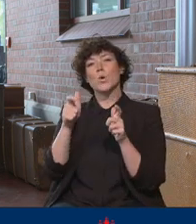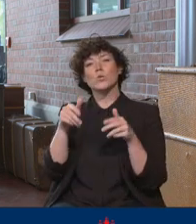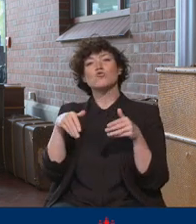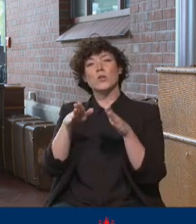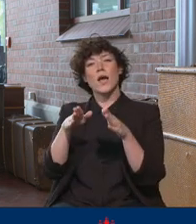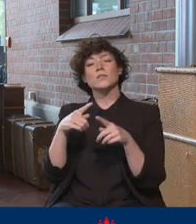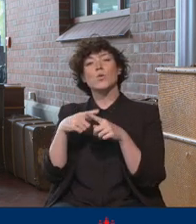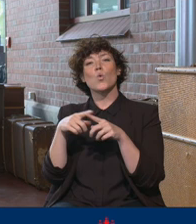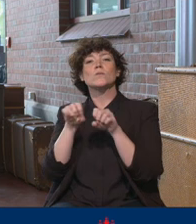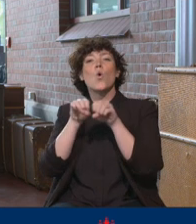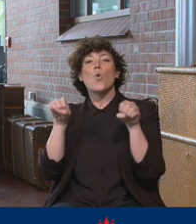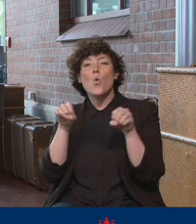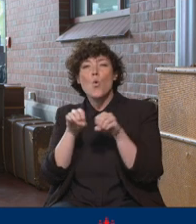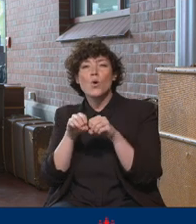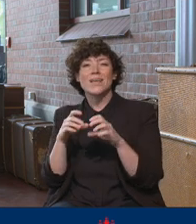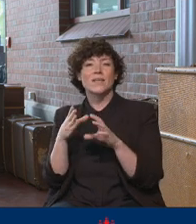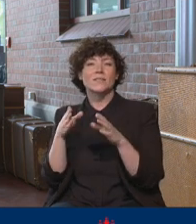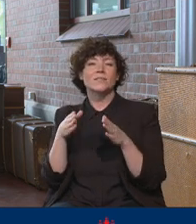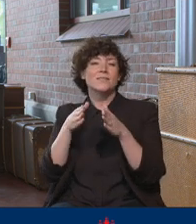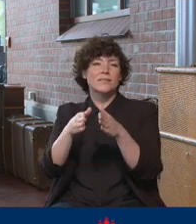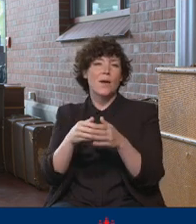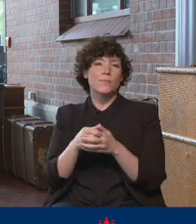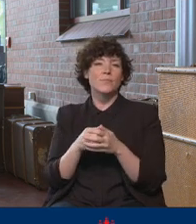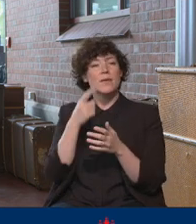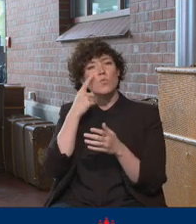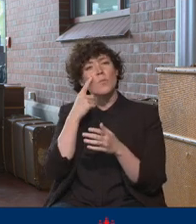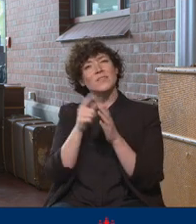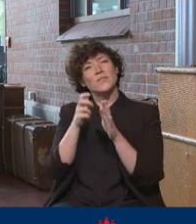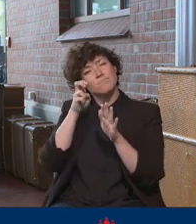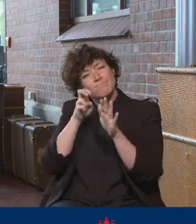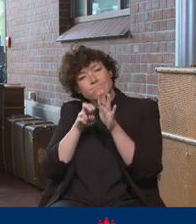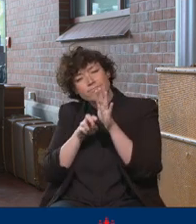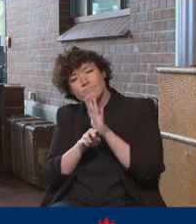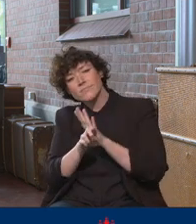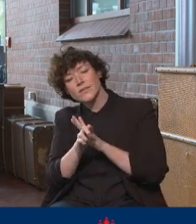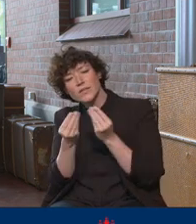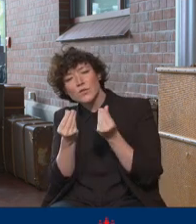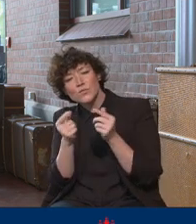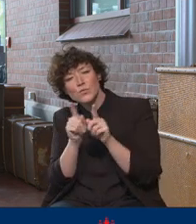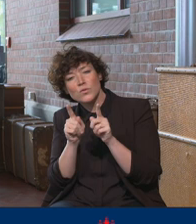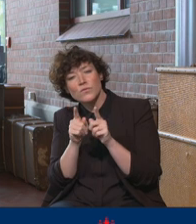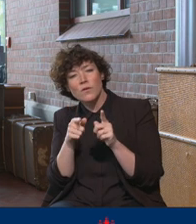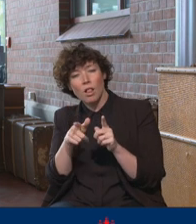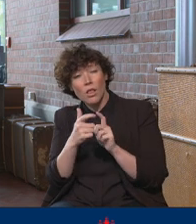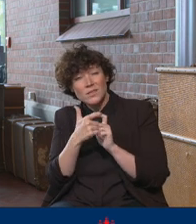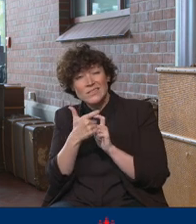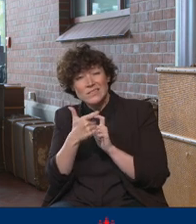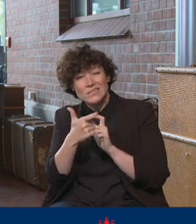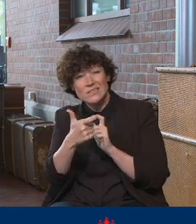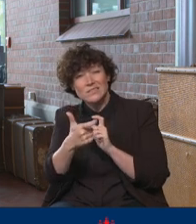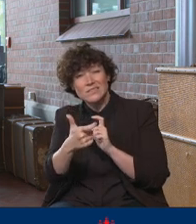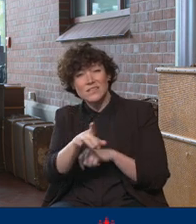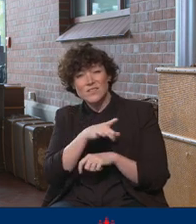dann taucht unter der bewohner brückenstraße hindurch momentan hat man das gefühl man hat da eine ganz schöne durststrecke wenn man dadurch geht